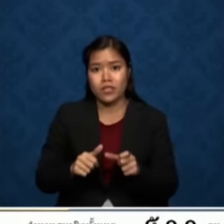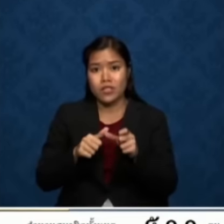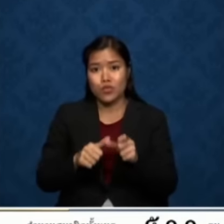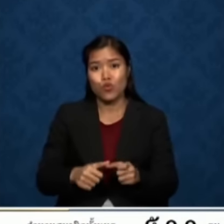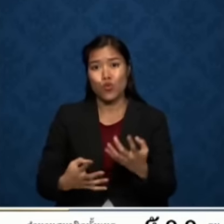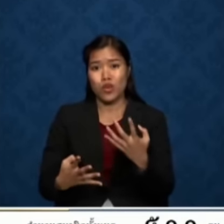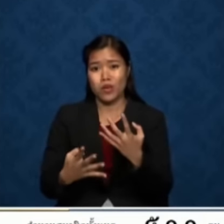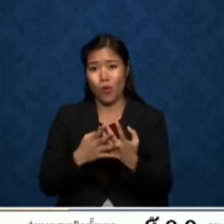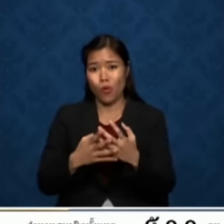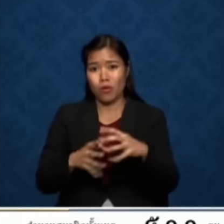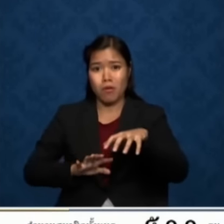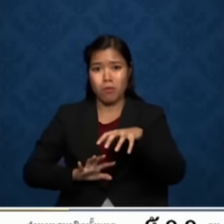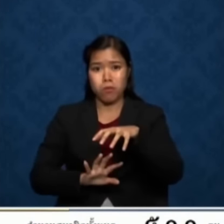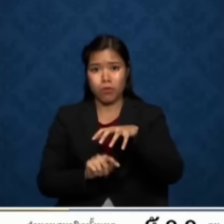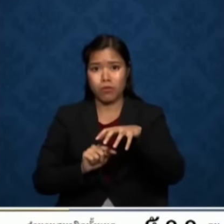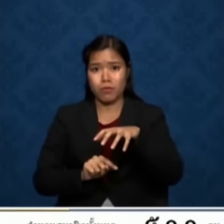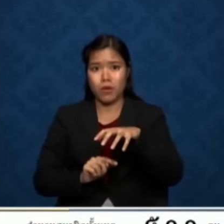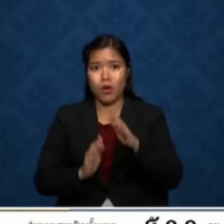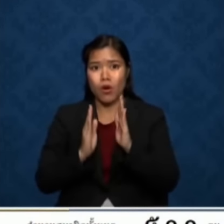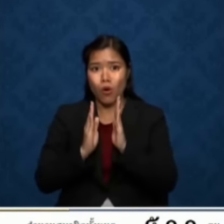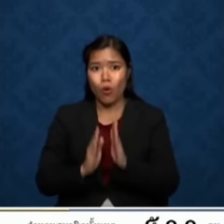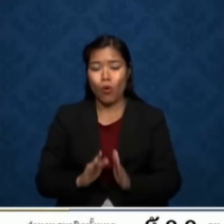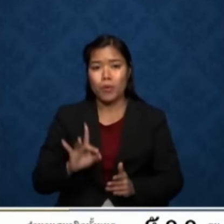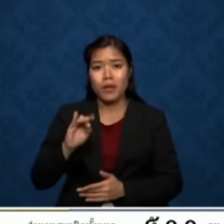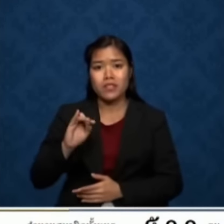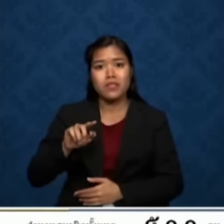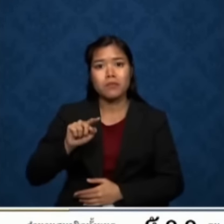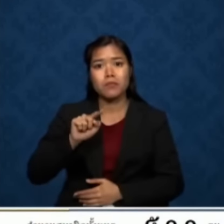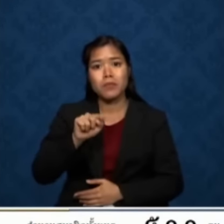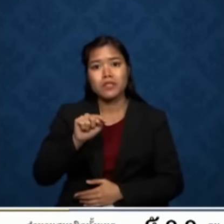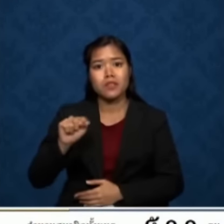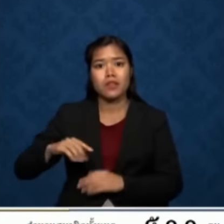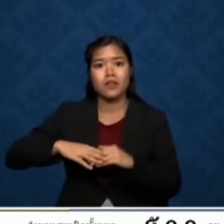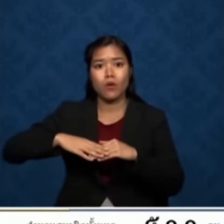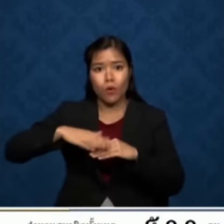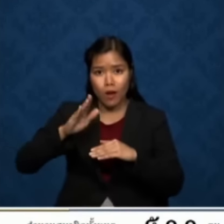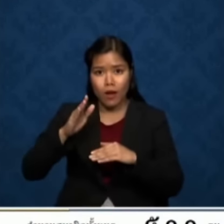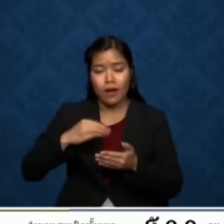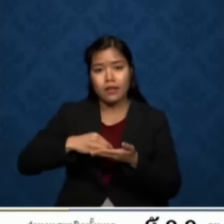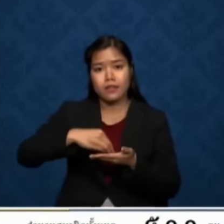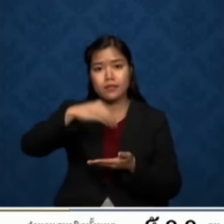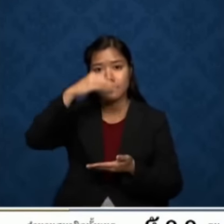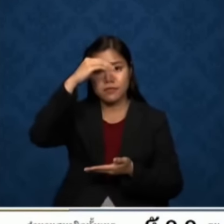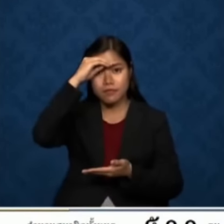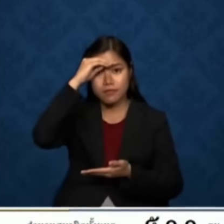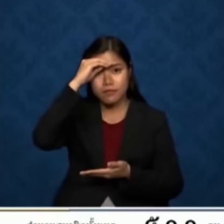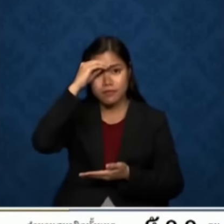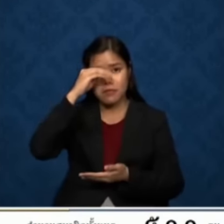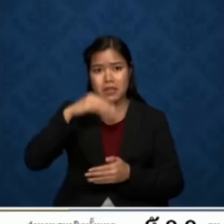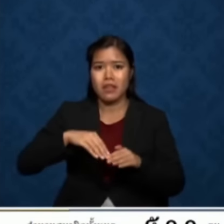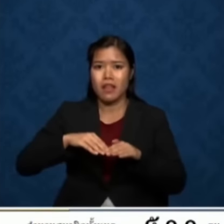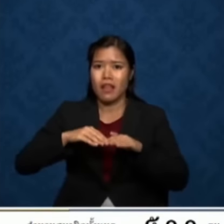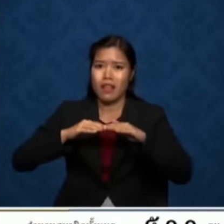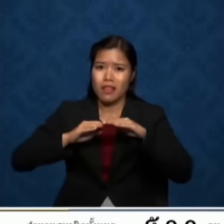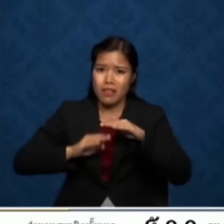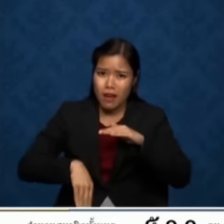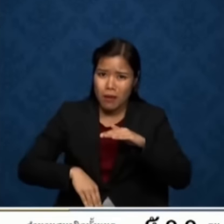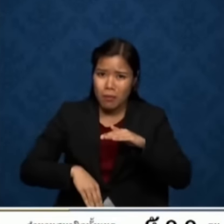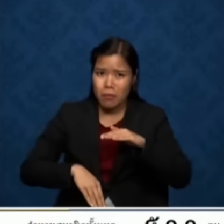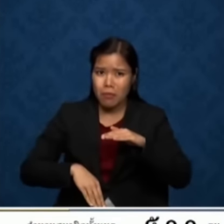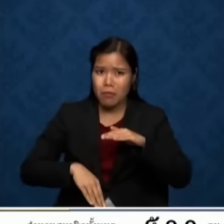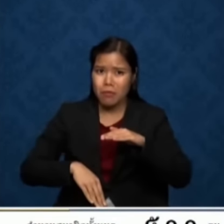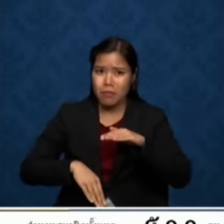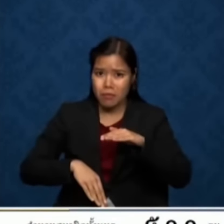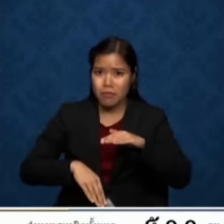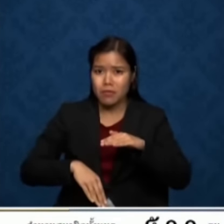ของคุมประพฤติเนี่ย 80% ที่ตัวเลขระดับการศึกษาต่ำต้อยต่ำกว่าการศึกษา